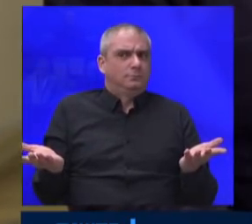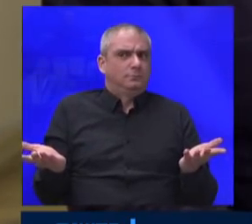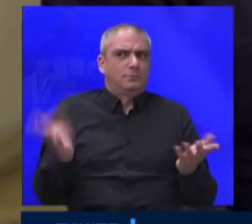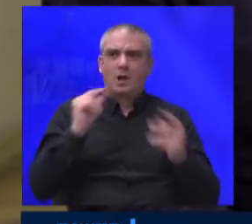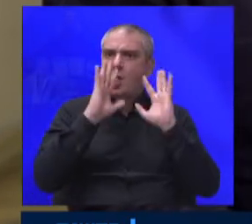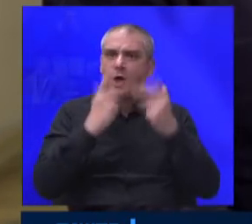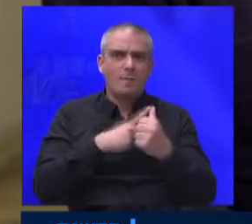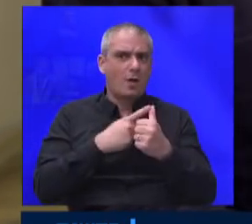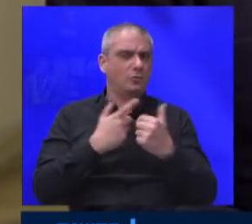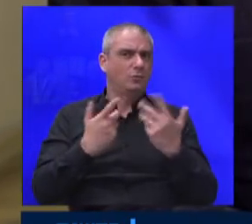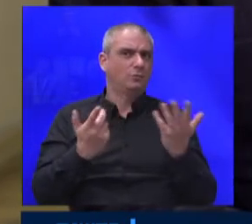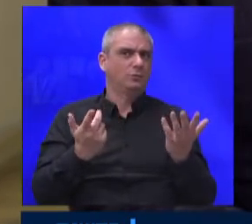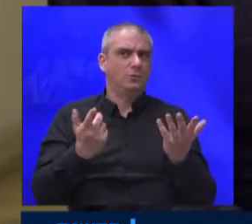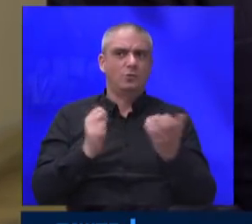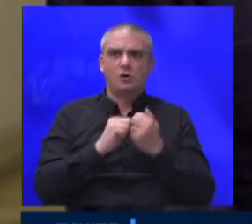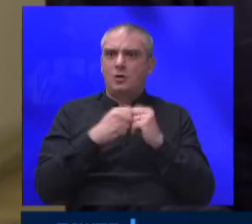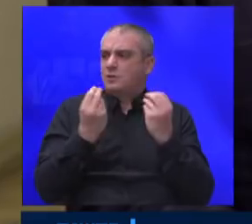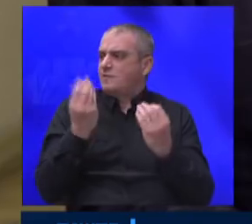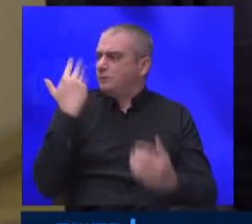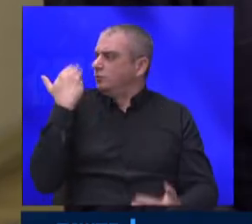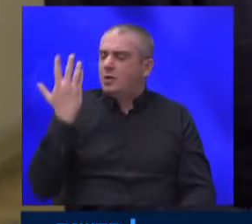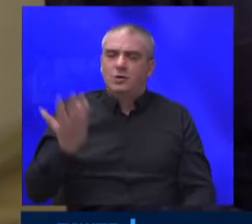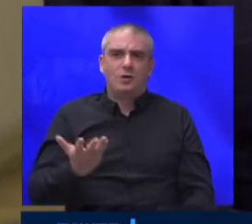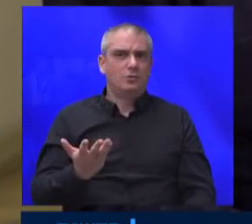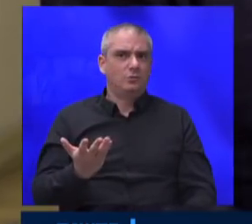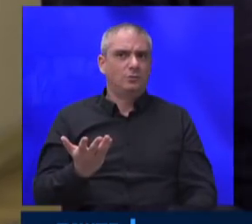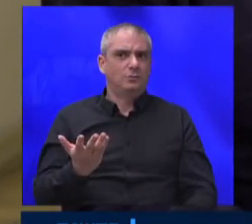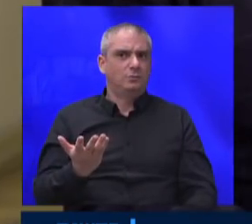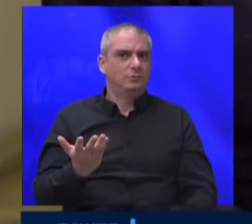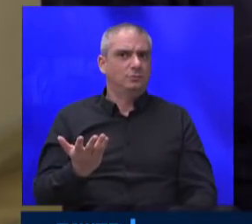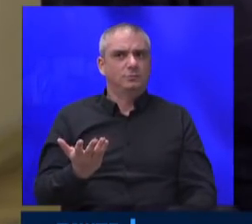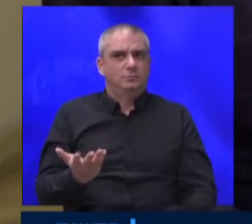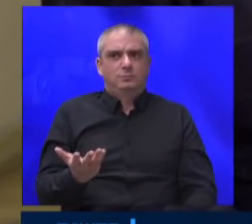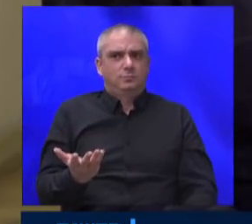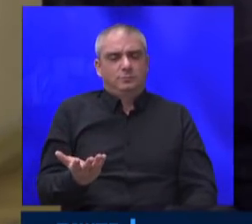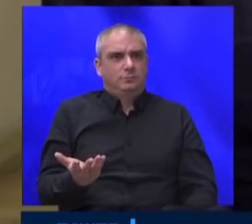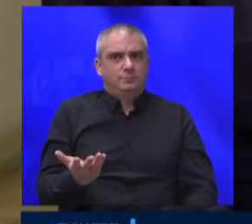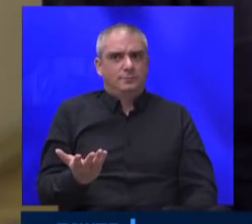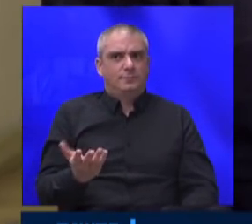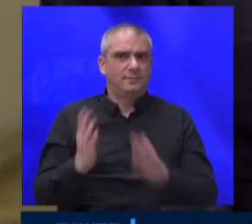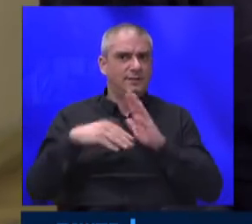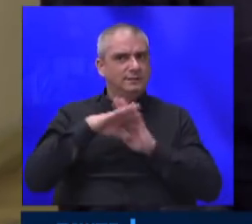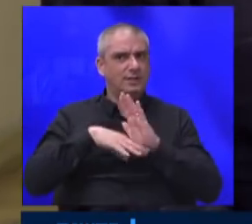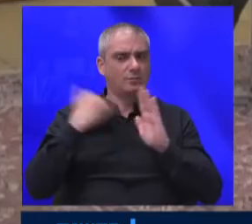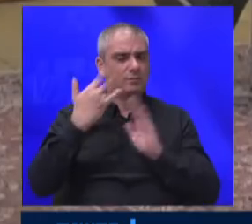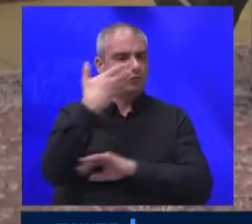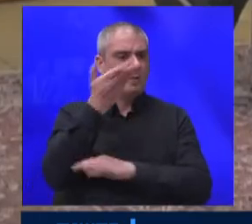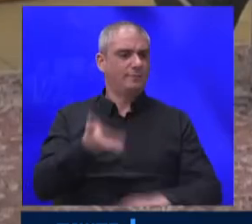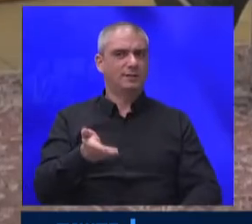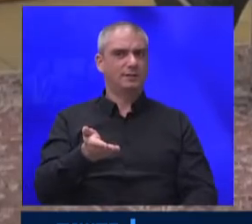על אומנות או על בכלל דברים שהיו בתדעת על סדר היום התמידי של המדינה